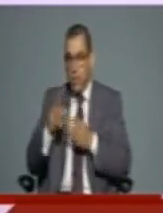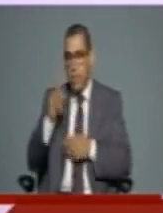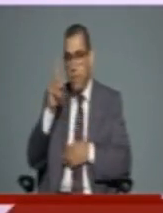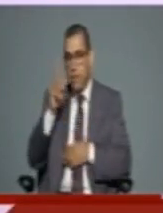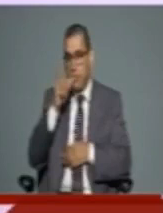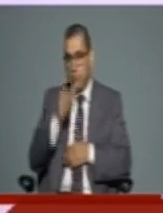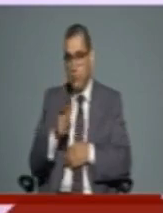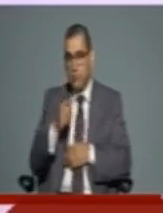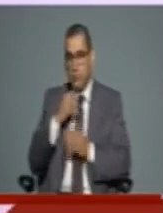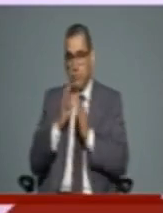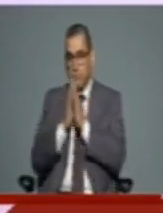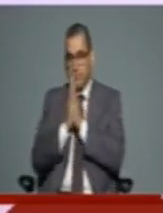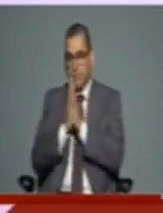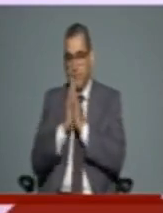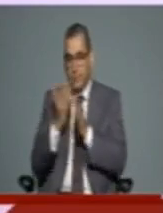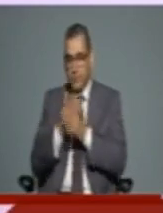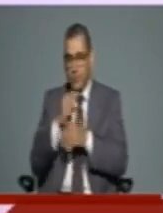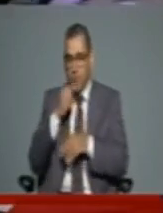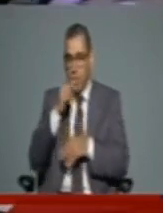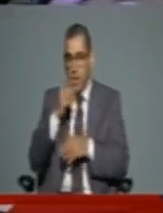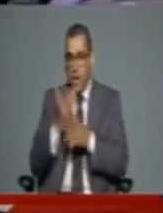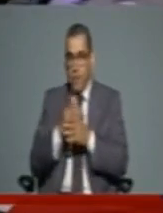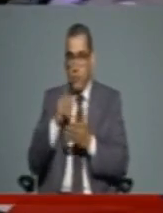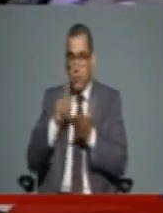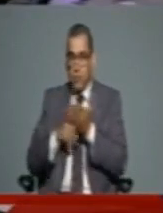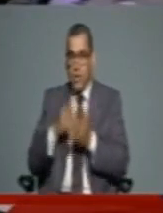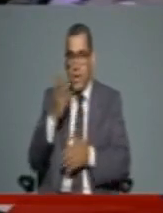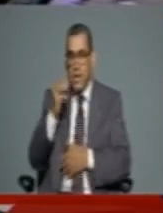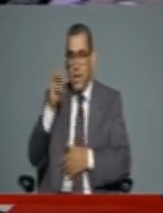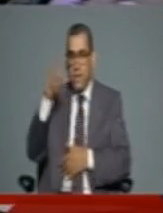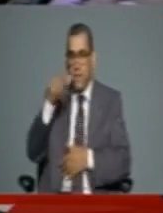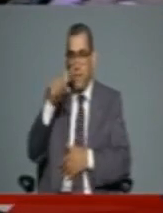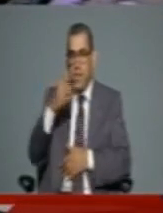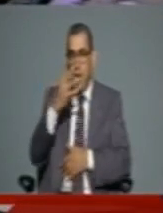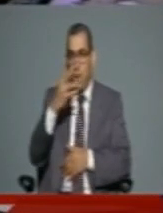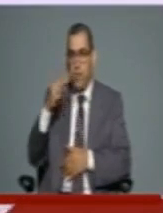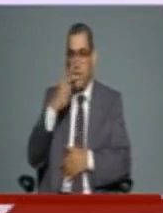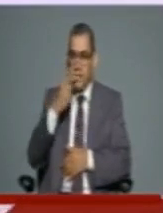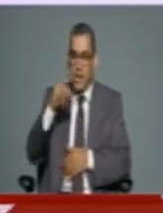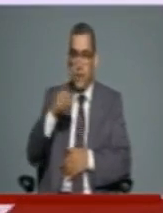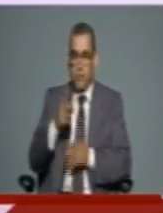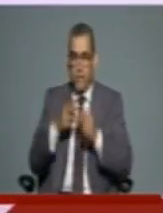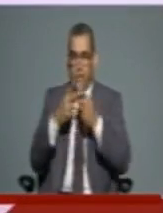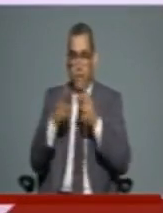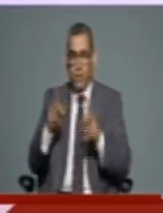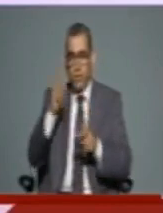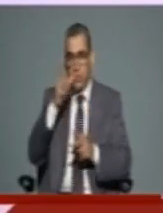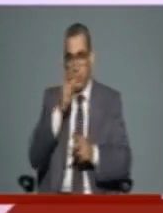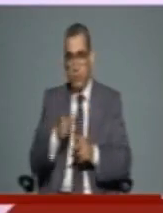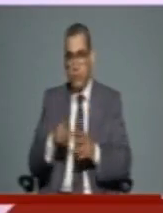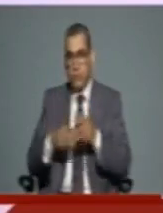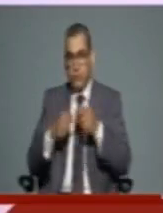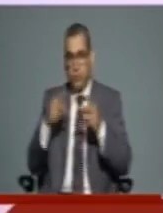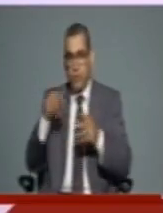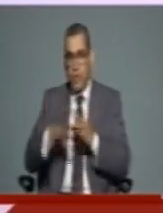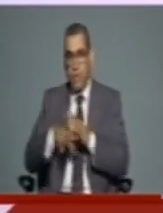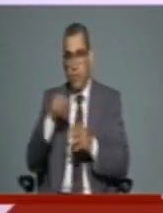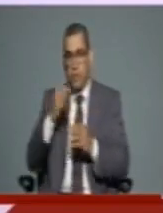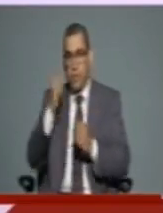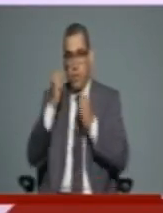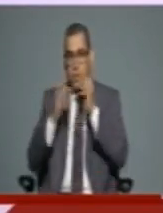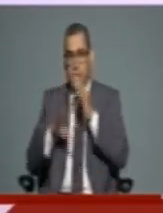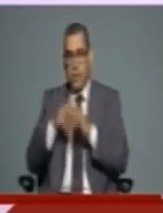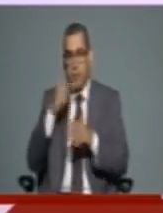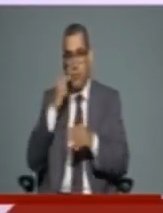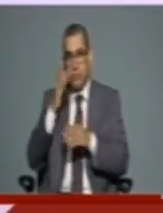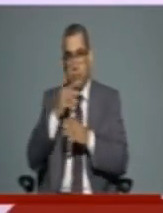بنعتذر سيادتك ان يمكن 30/6/24 اللي نقدر ننتهي من مصانع قهوة فينا،